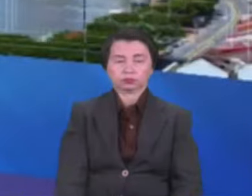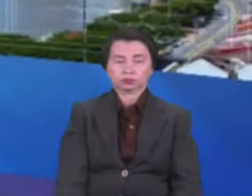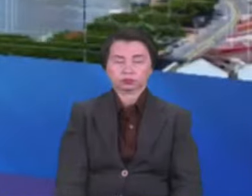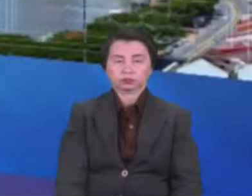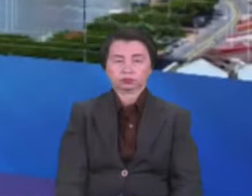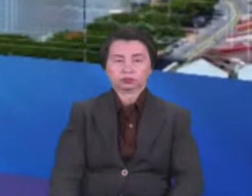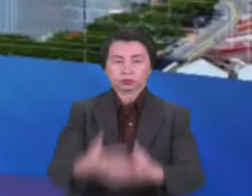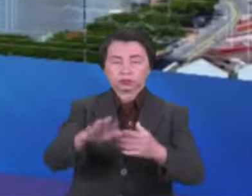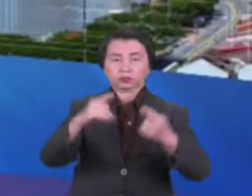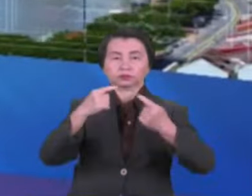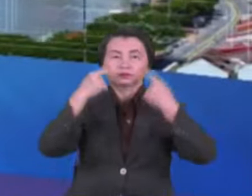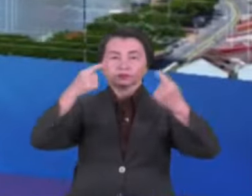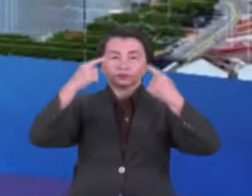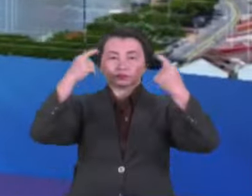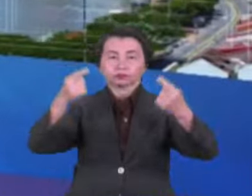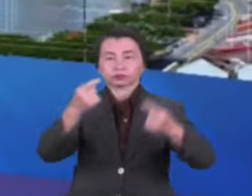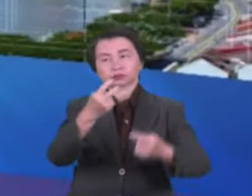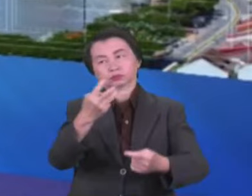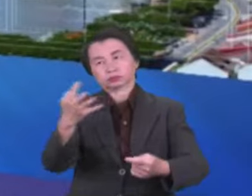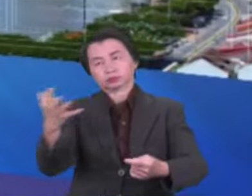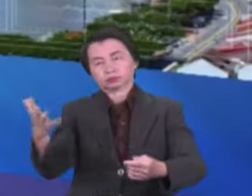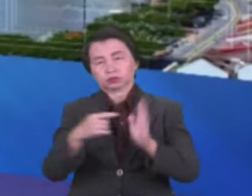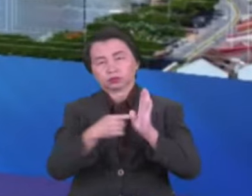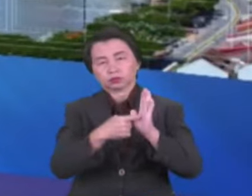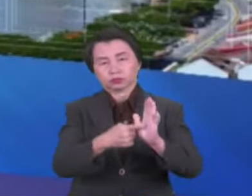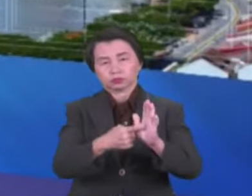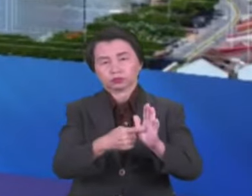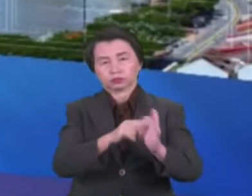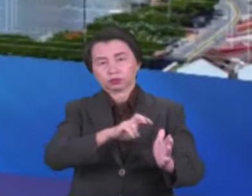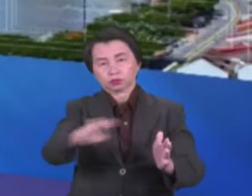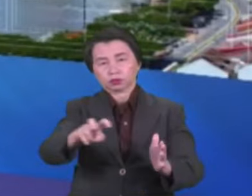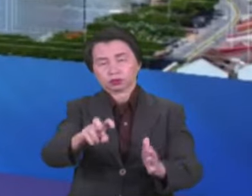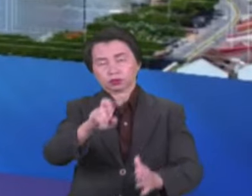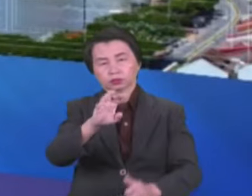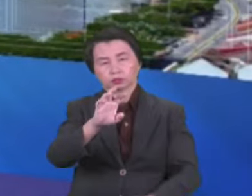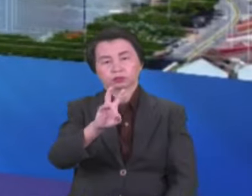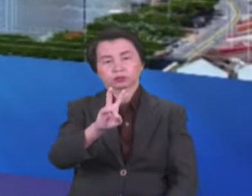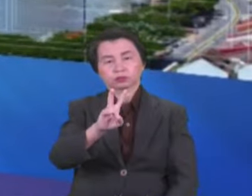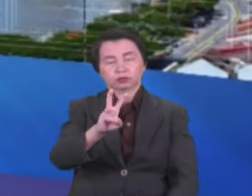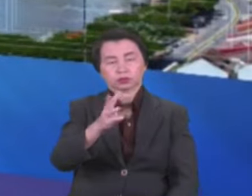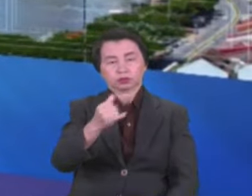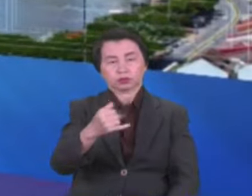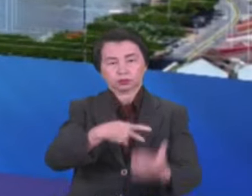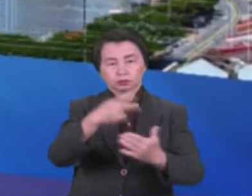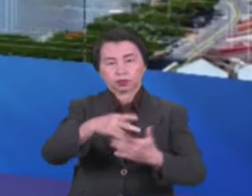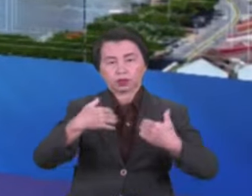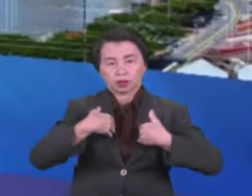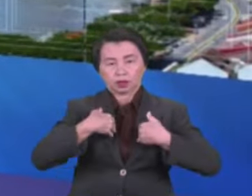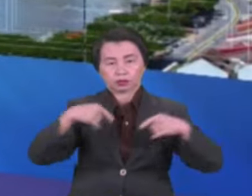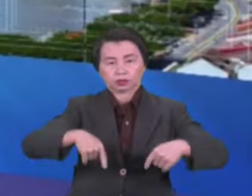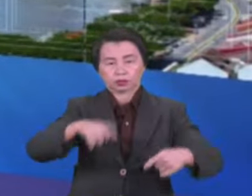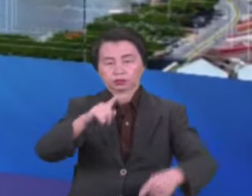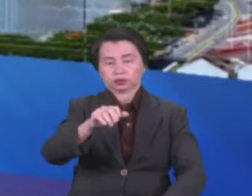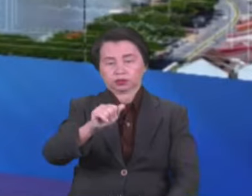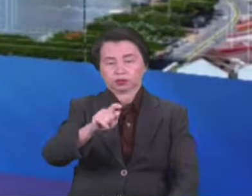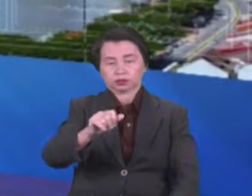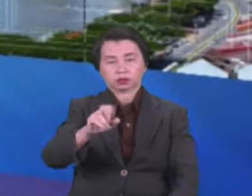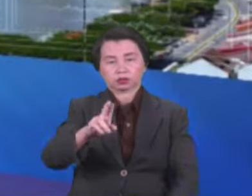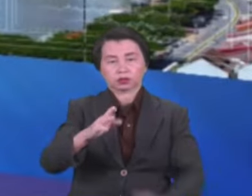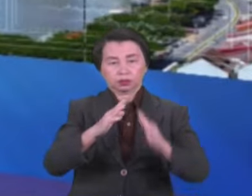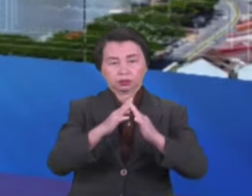Saudara, setelah kejayaan pelaksanaan beberapa siri showcase Kembara 76, kali ini program tersebut berada di Tatau, iaitu di